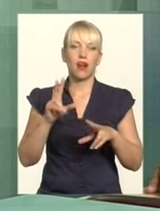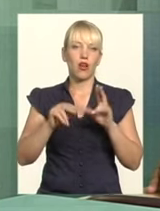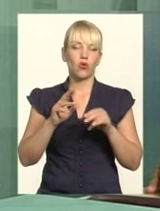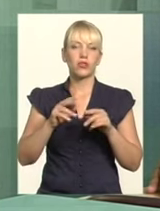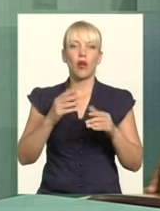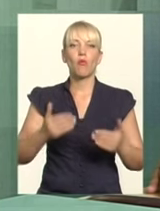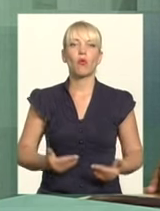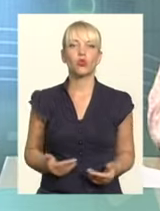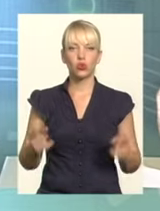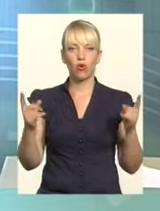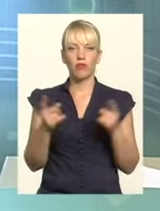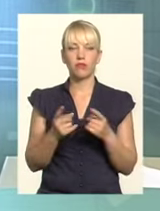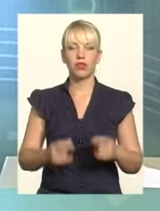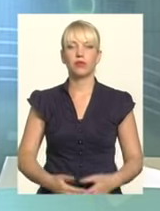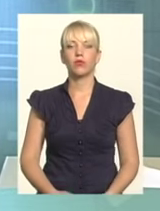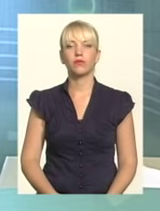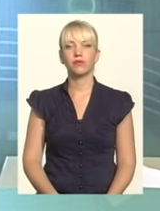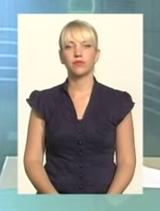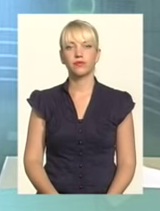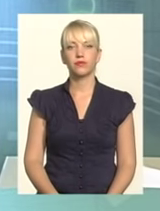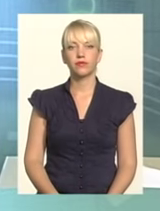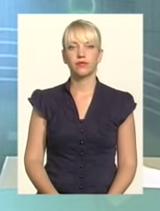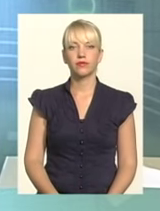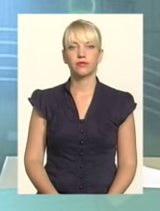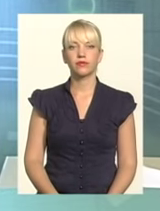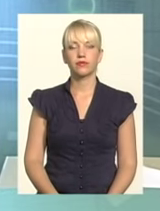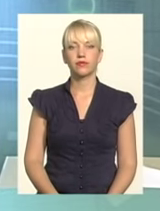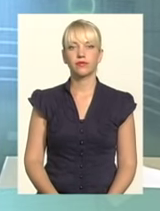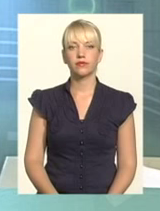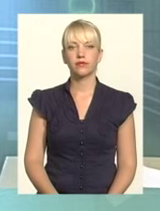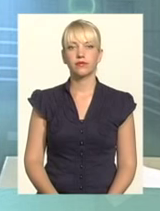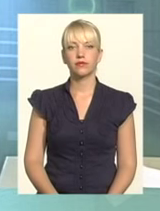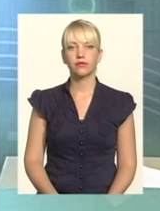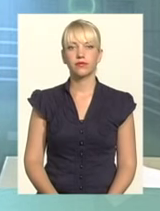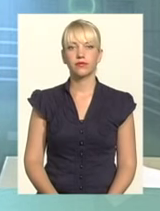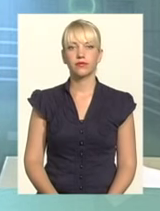працездатних, і субсидія нараховується. У нас є ще один телефонний дзвінок, слухаємо вас, ставте своє запитання.